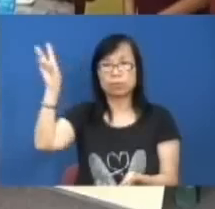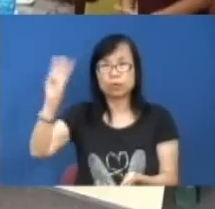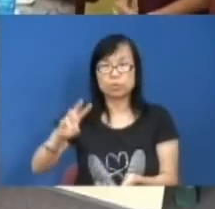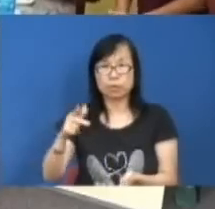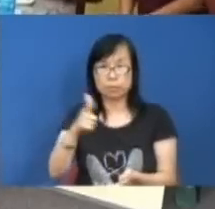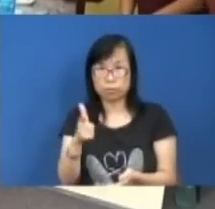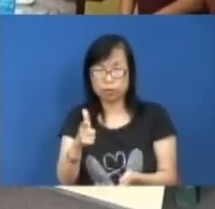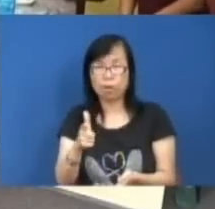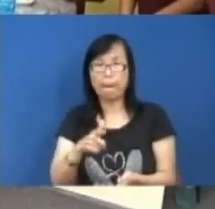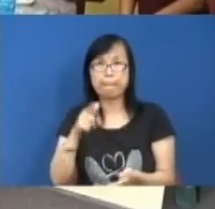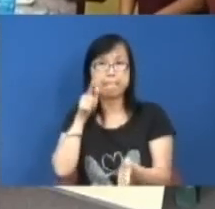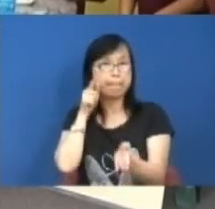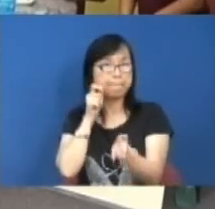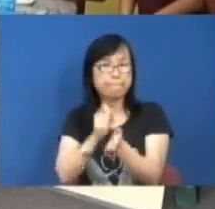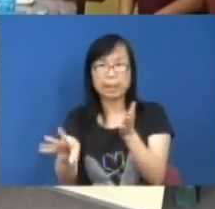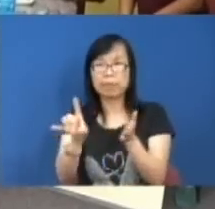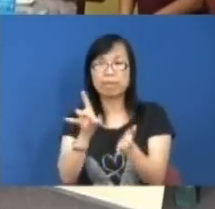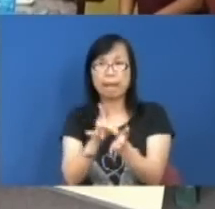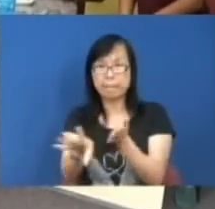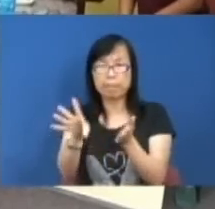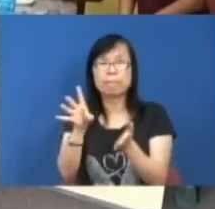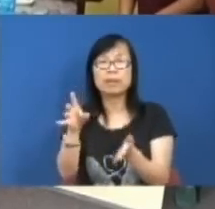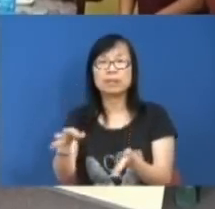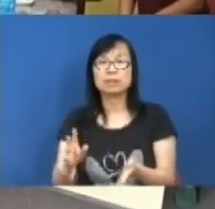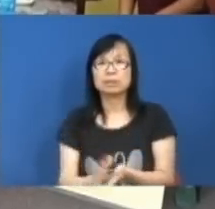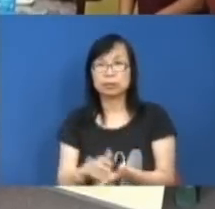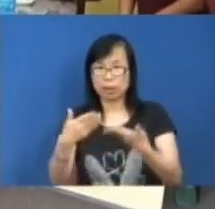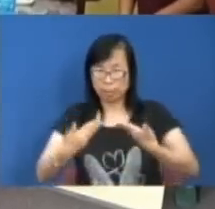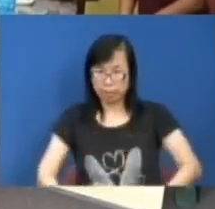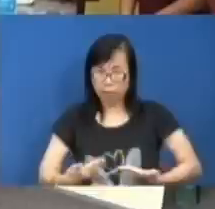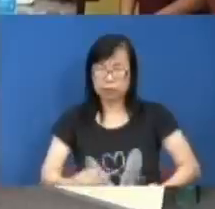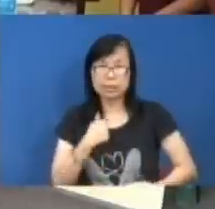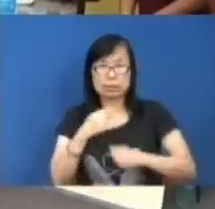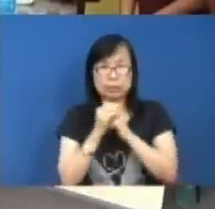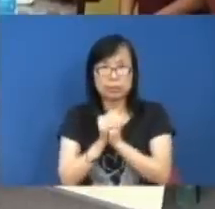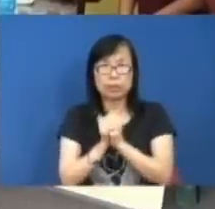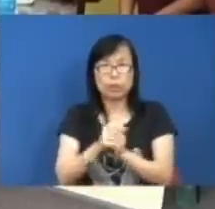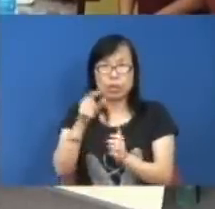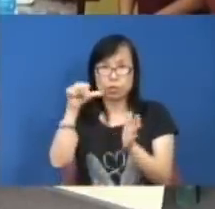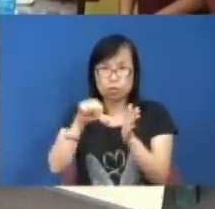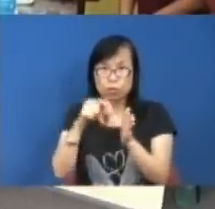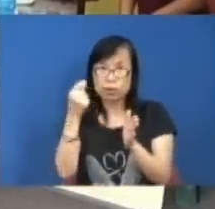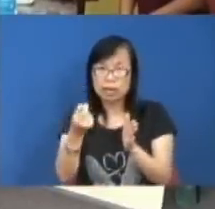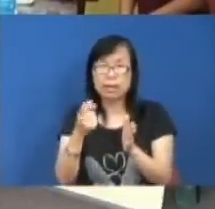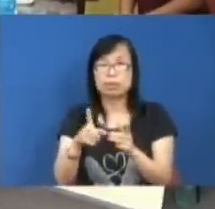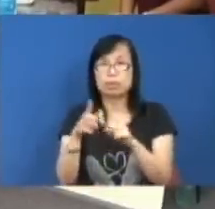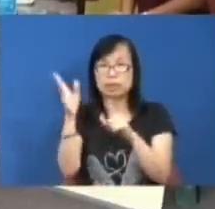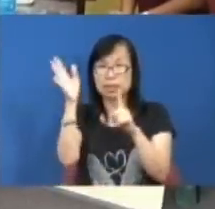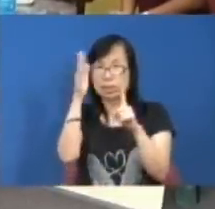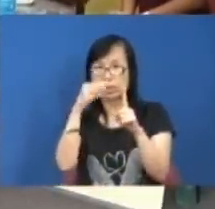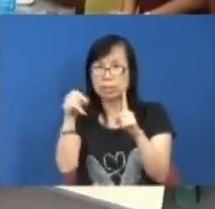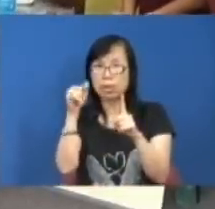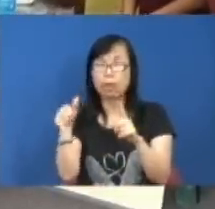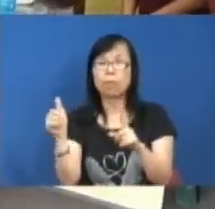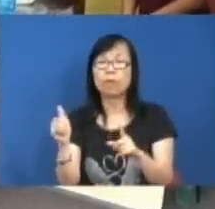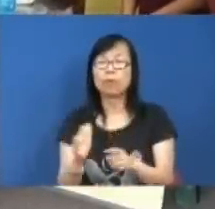係啦，呢個高壓水槍 甩咗啲舊漆， 冇錯，有個磅數嘅要求，起碼咧最低要求要去到1600個。 係啦，咁